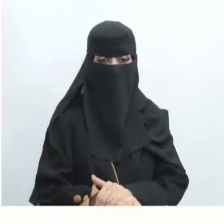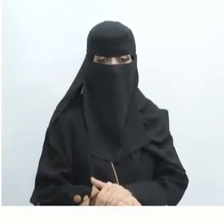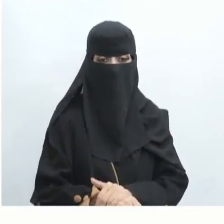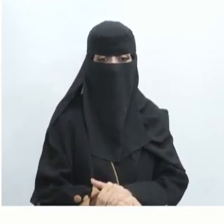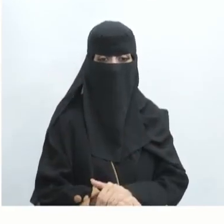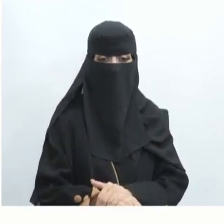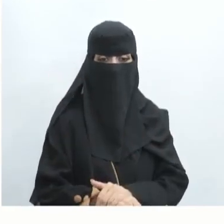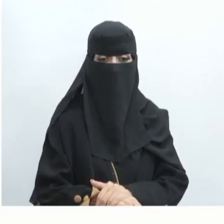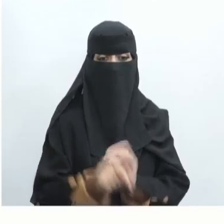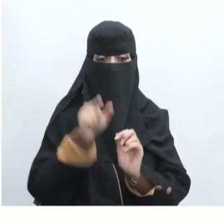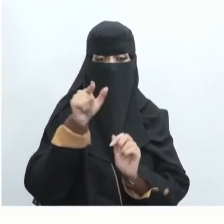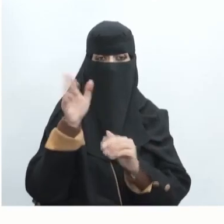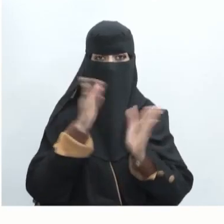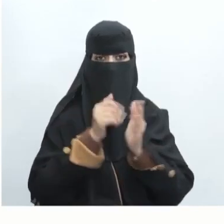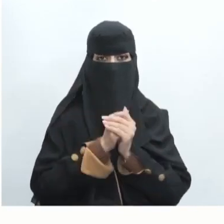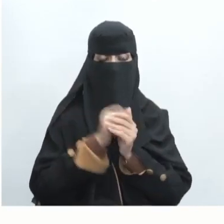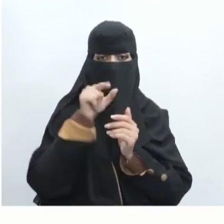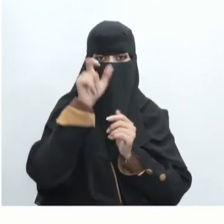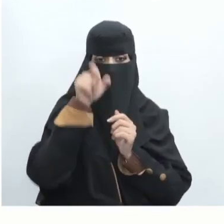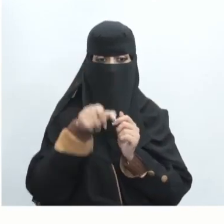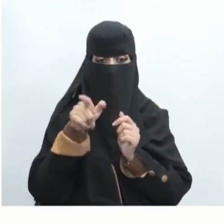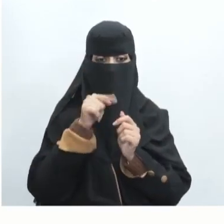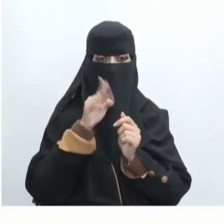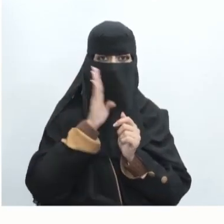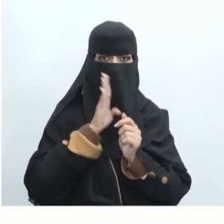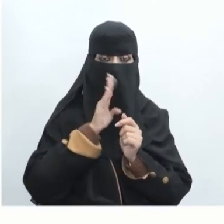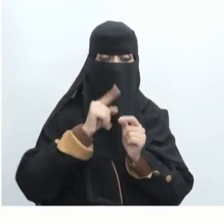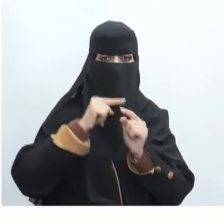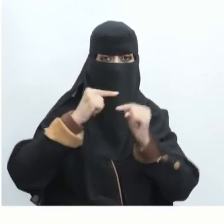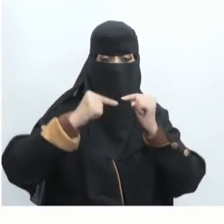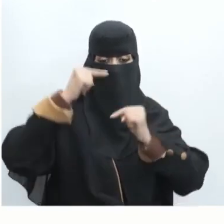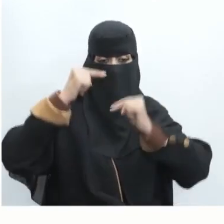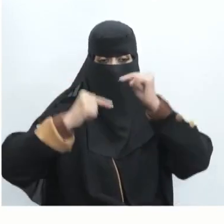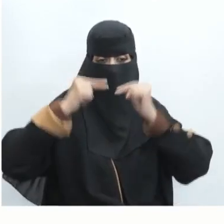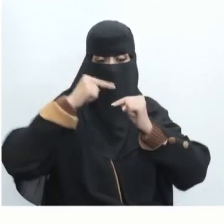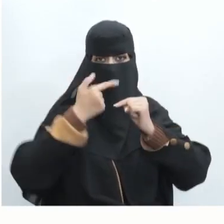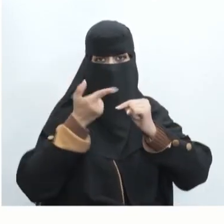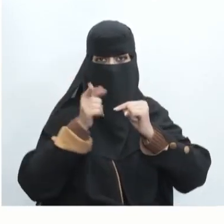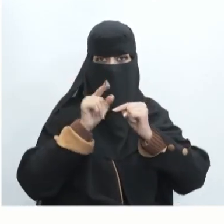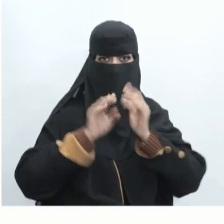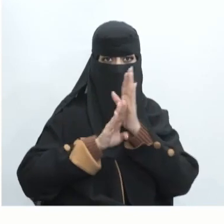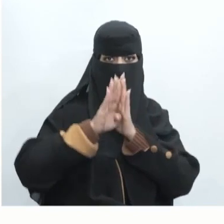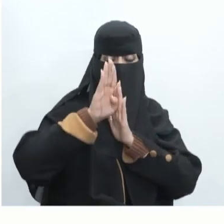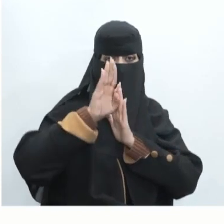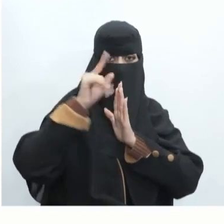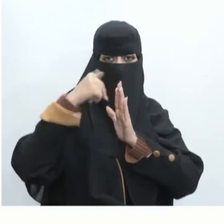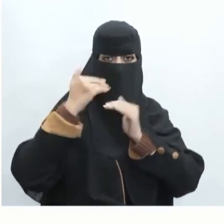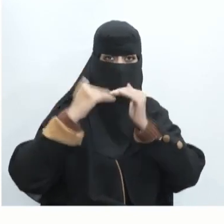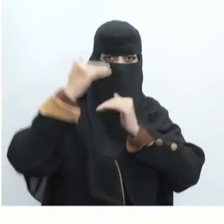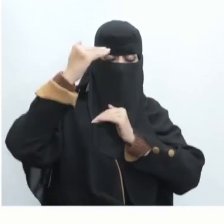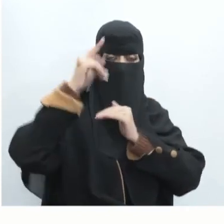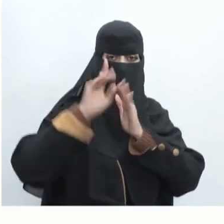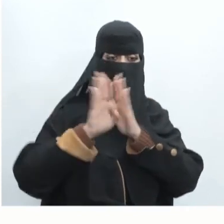والكتابه هي الاميه ولذا فالتعليم مقياس للتقدم مقياس للتطور